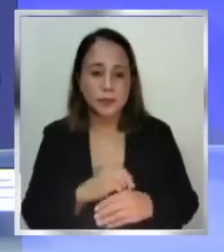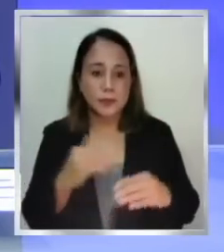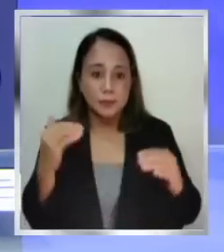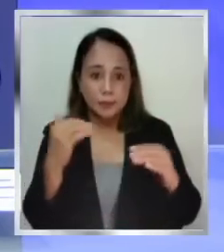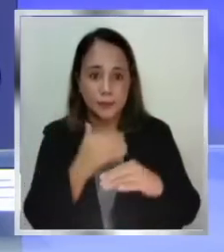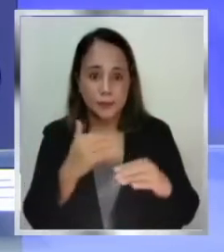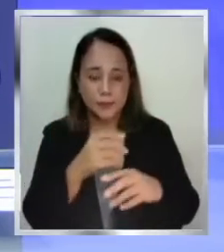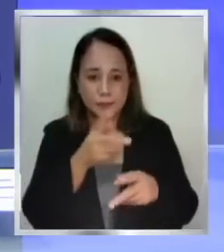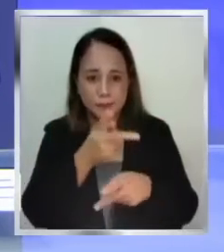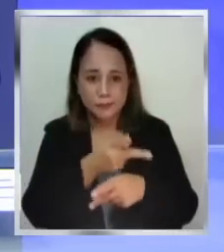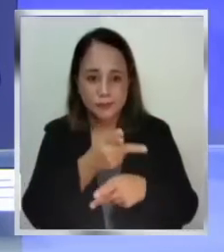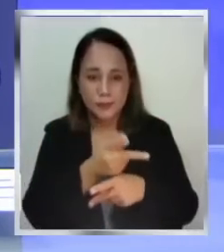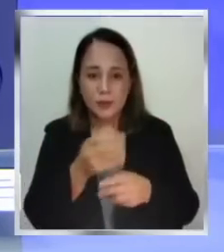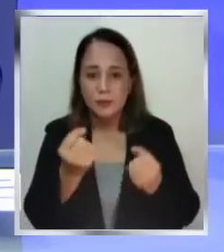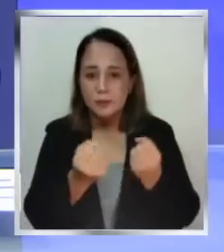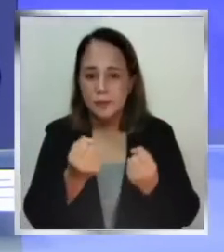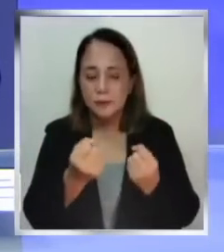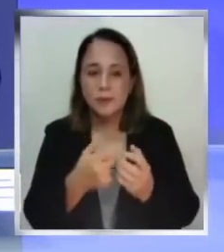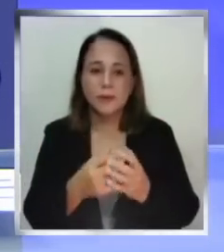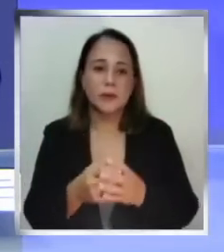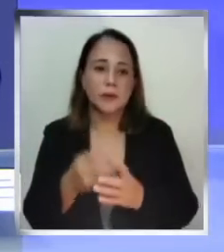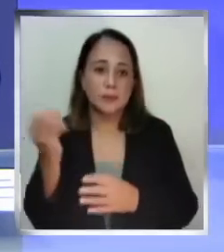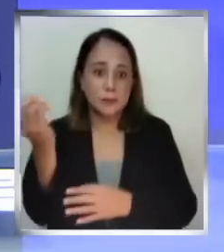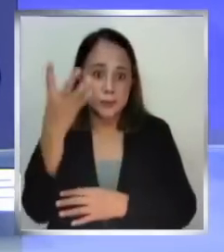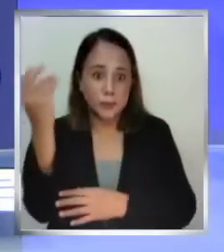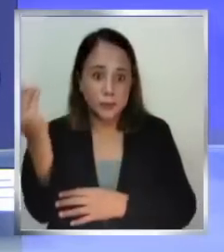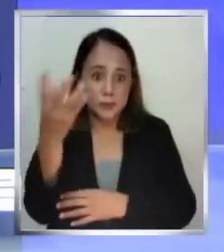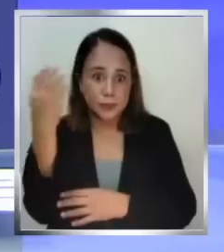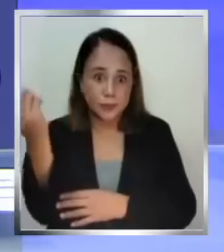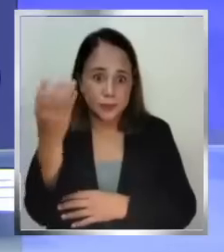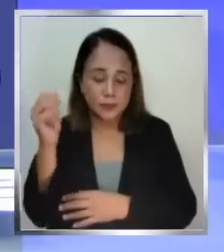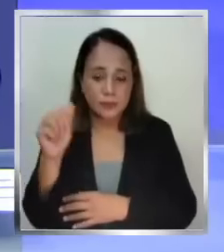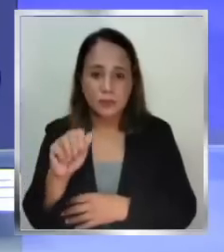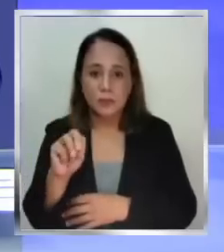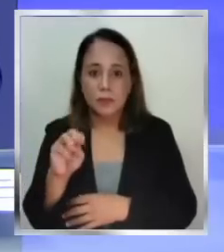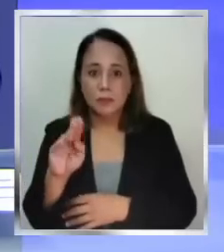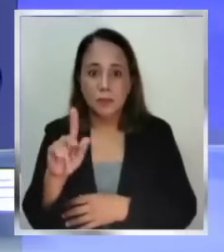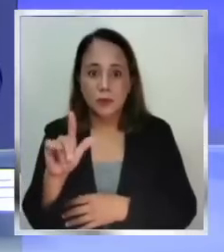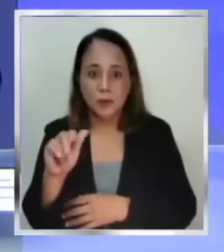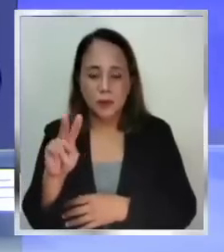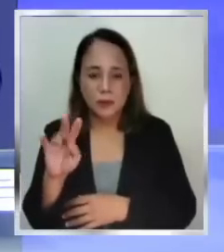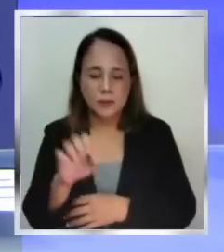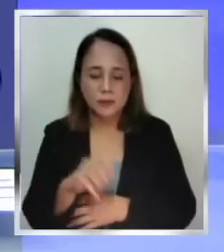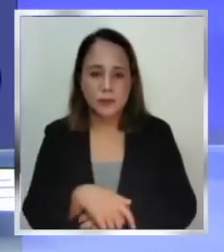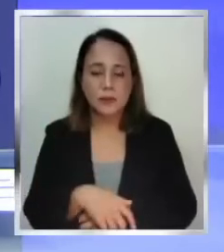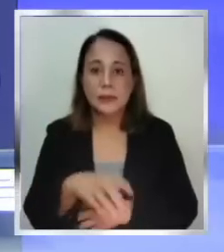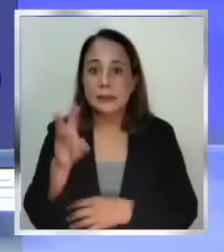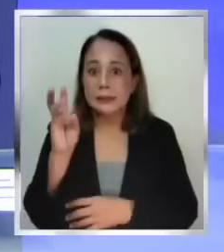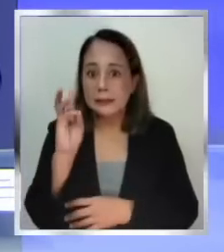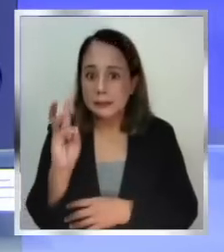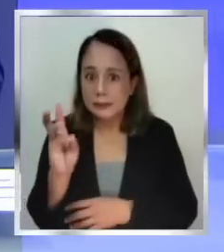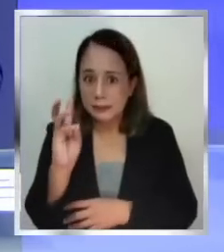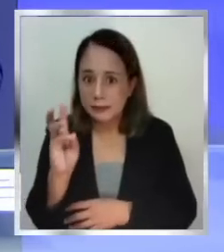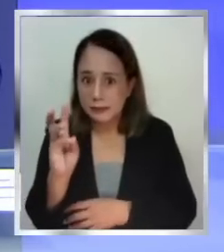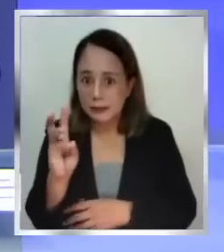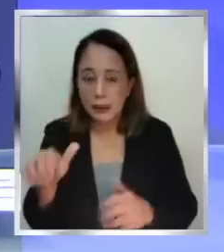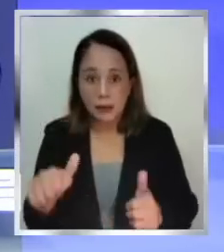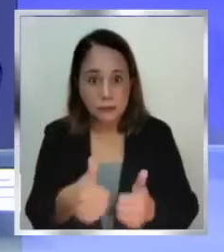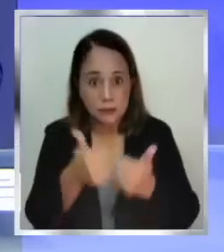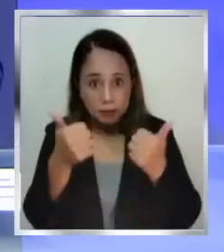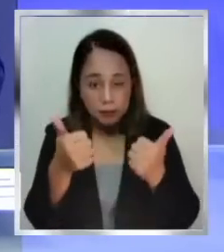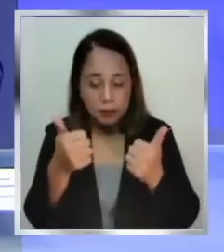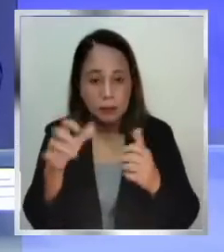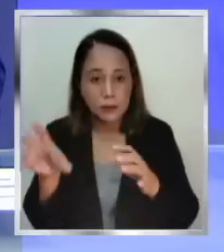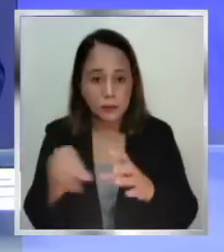ng ambulansya. Bukod sa mahigit 60 aksidente ang kinasangkutan ng mga ambulansya mula noong